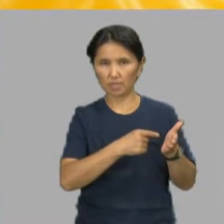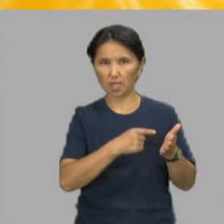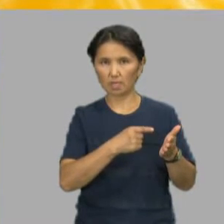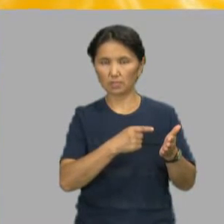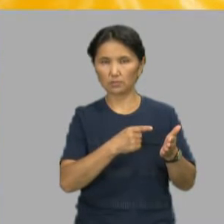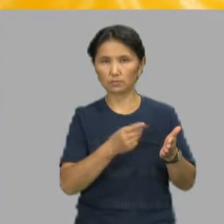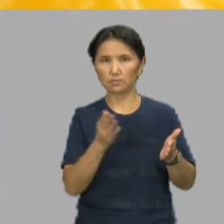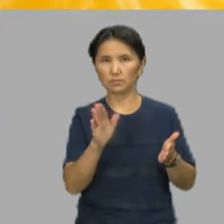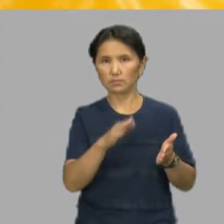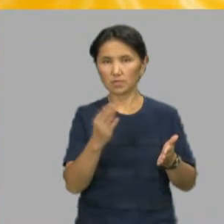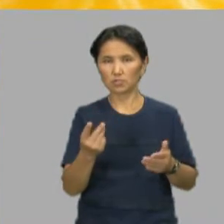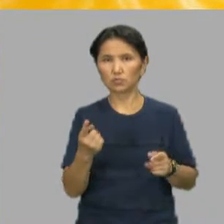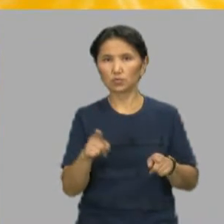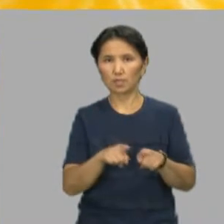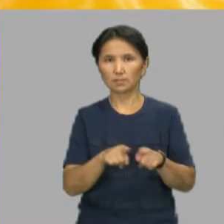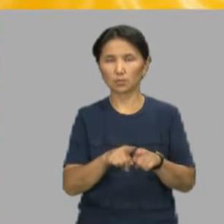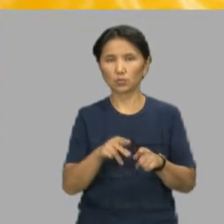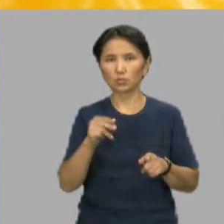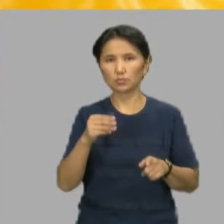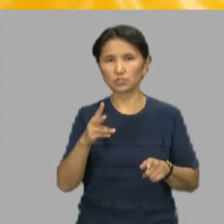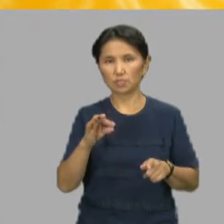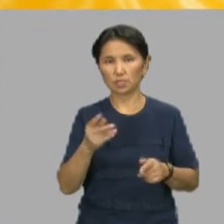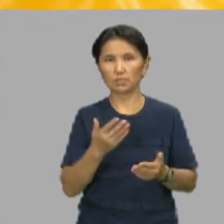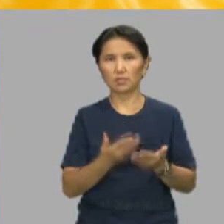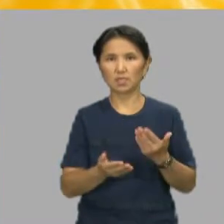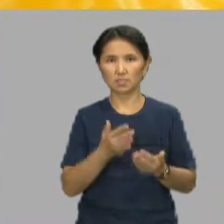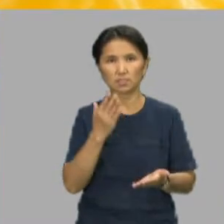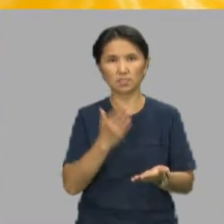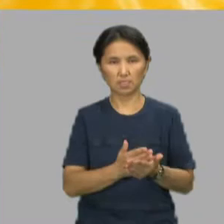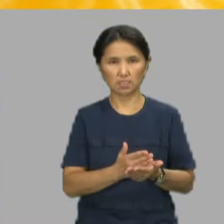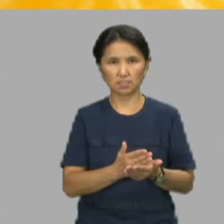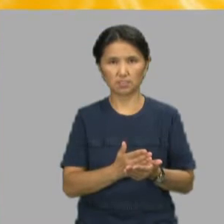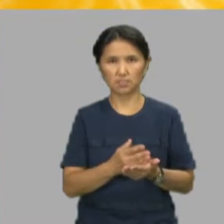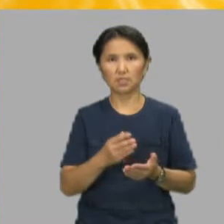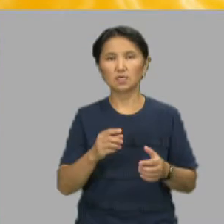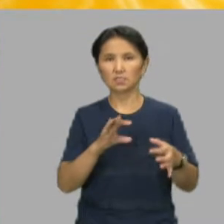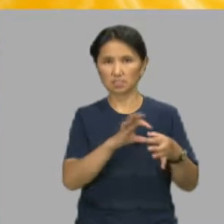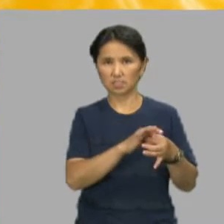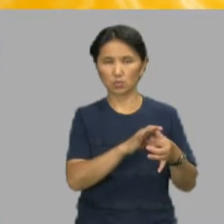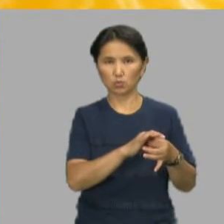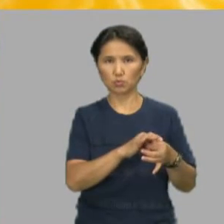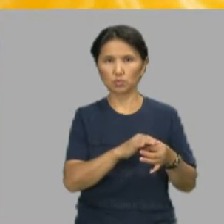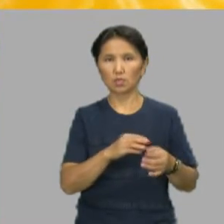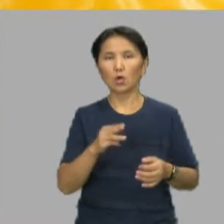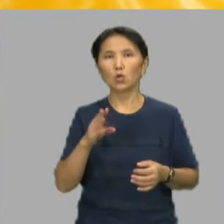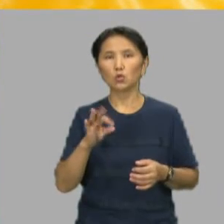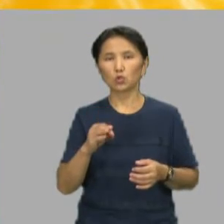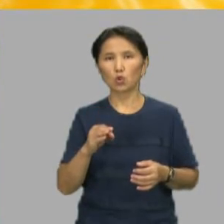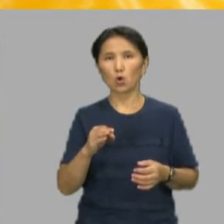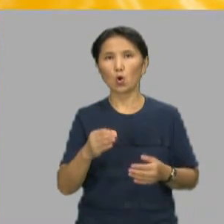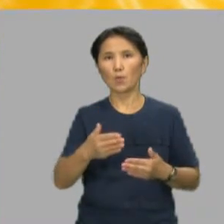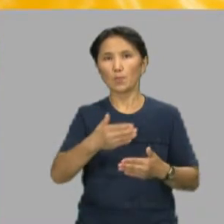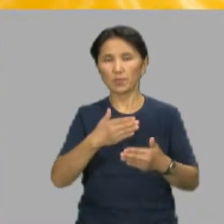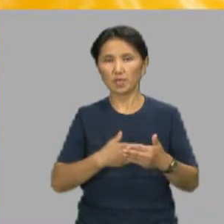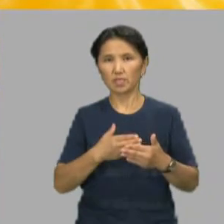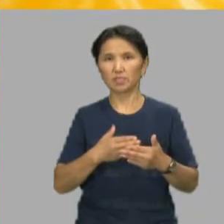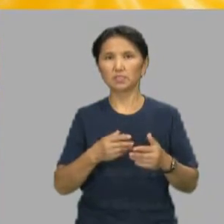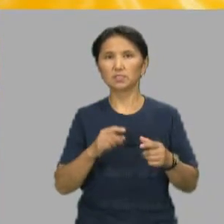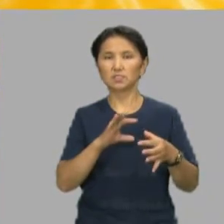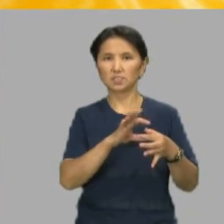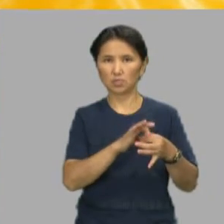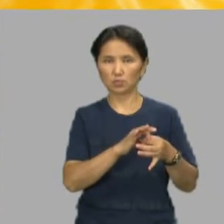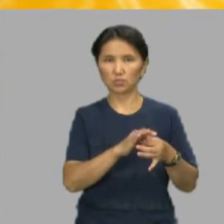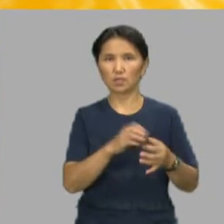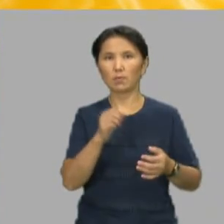между однородными членами. Если есть союзы, то перед союзами «а»,